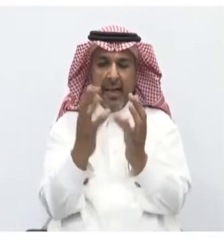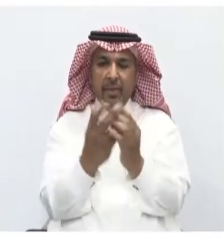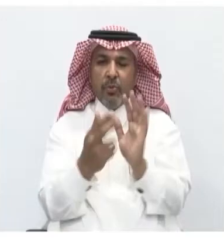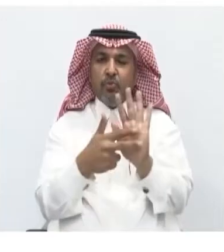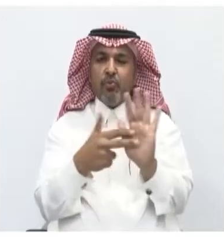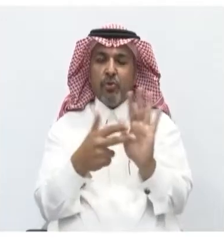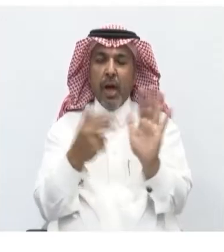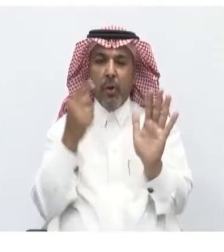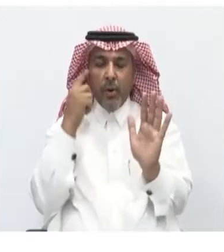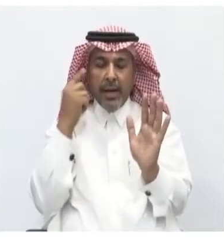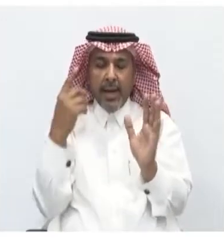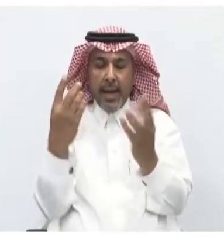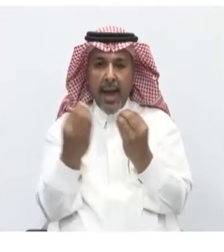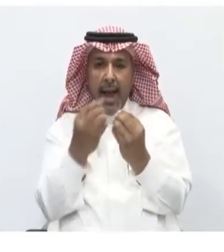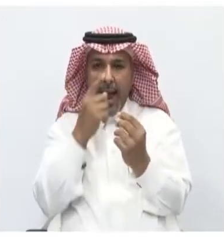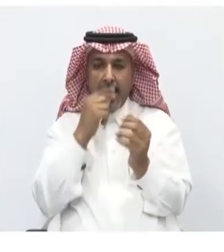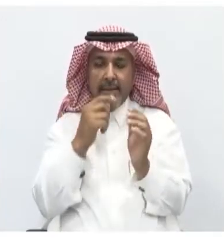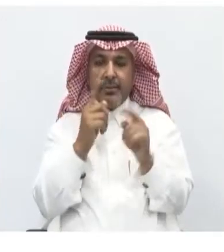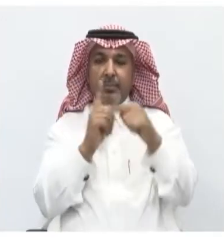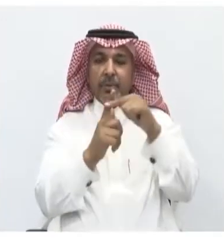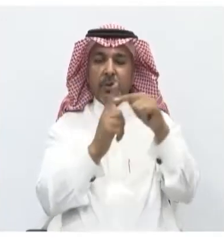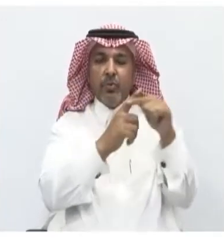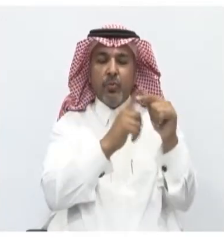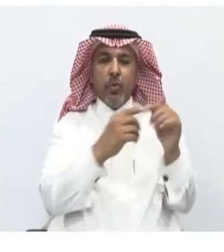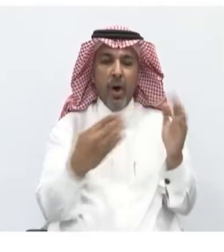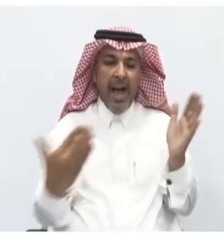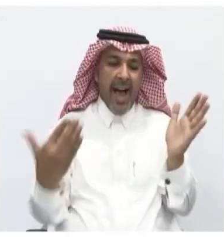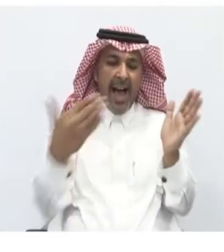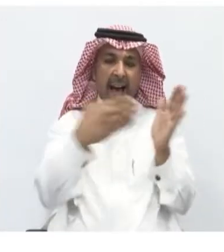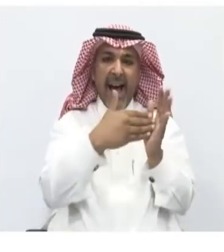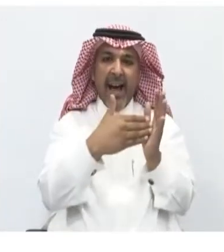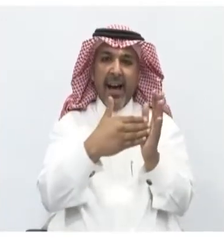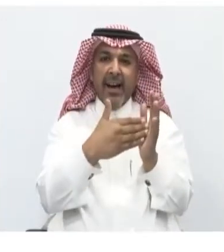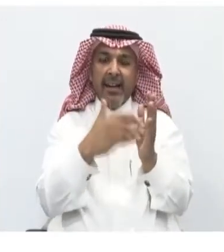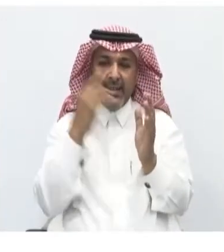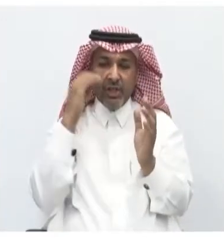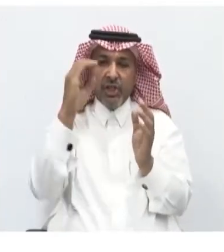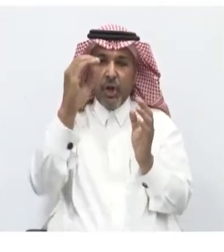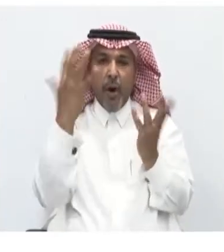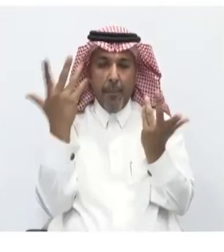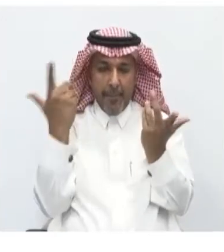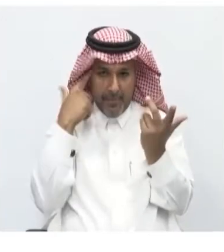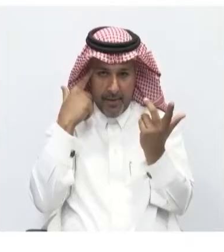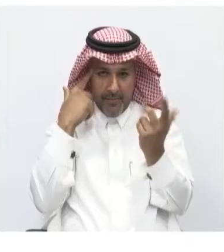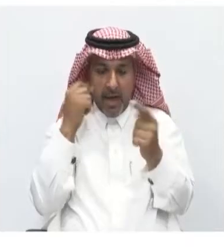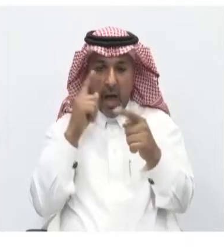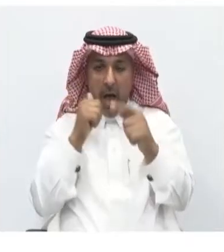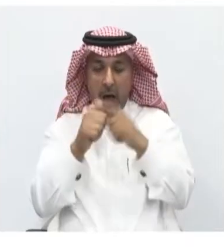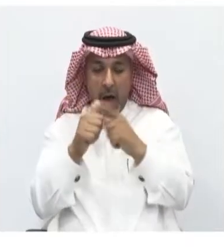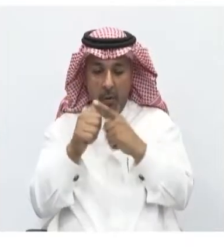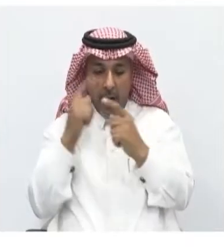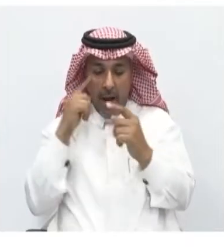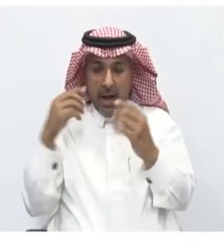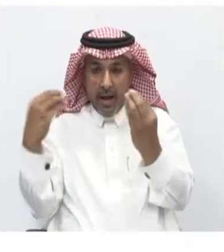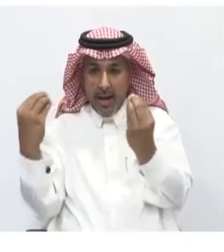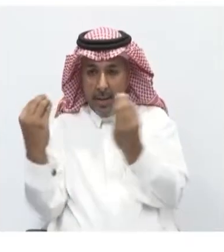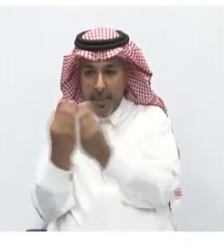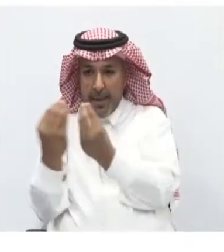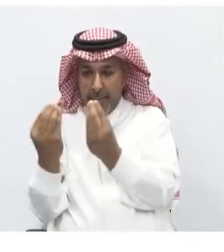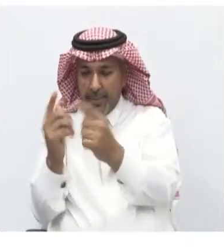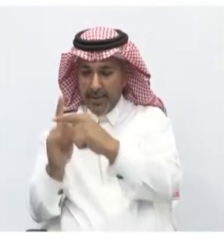مجموع كتل المواد الناتجه لذا فان مجموع كتل المواد